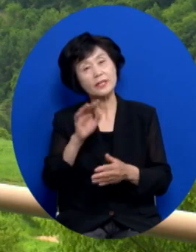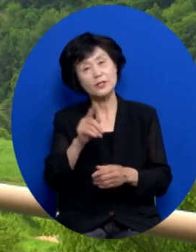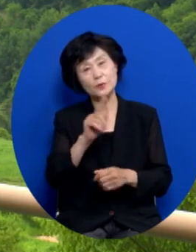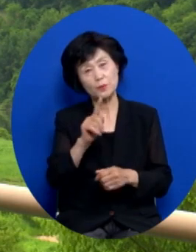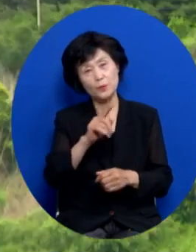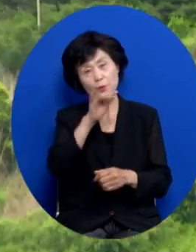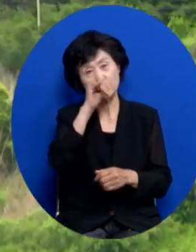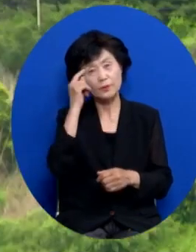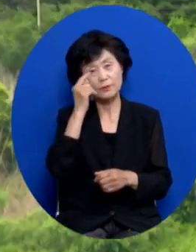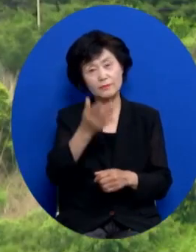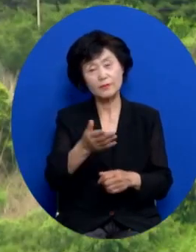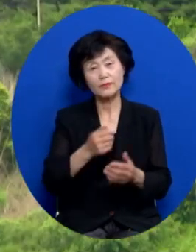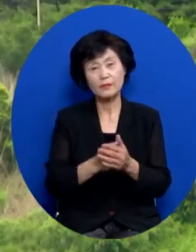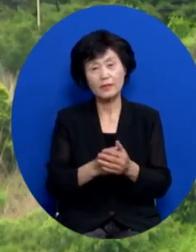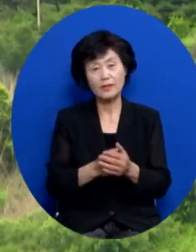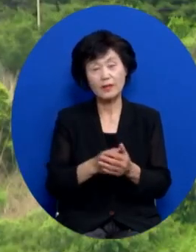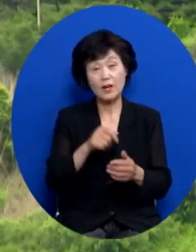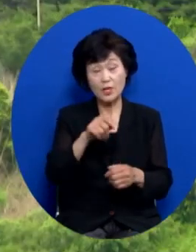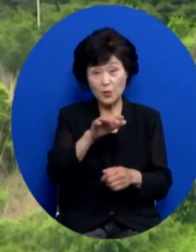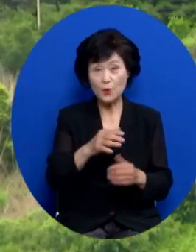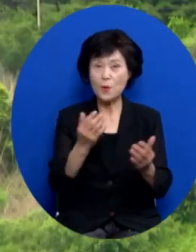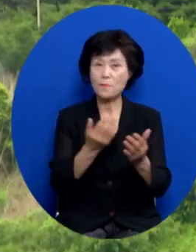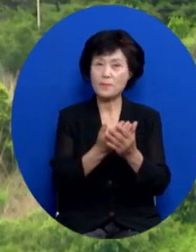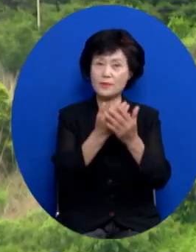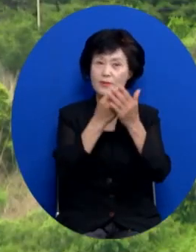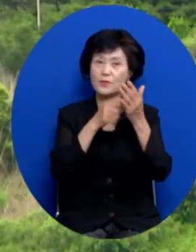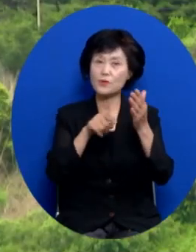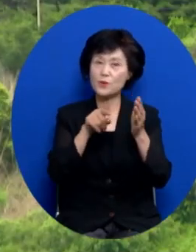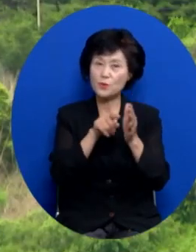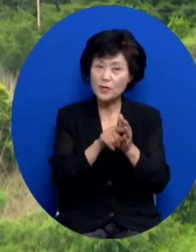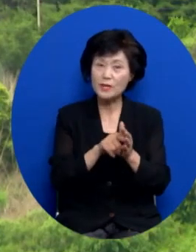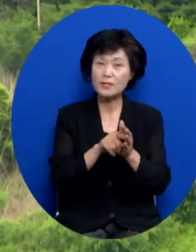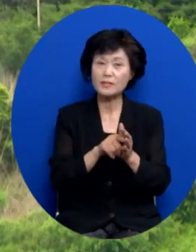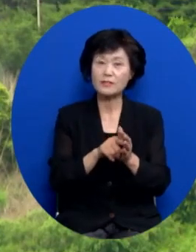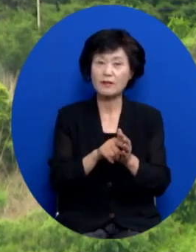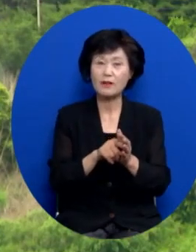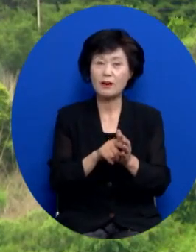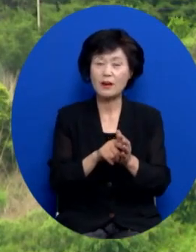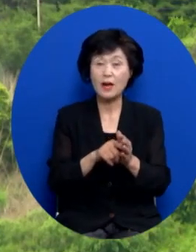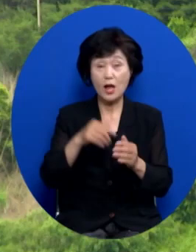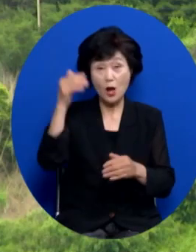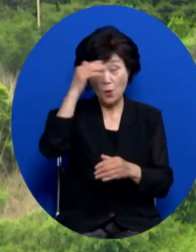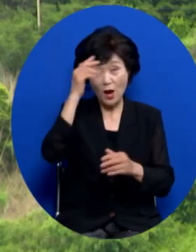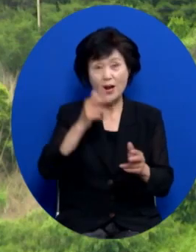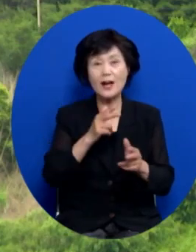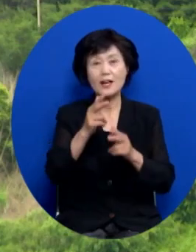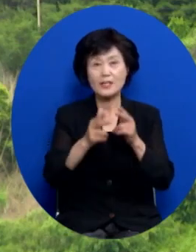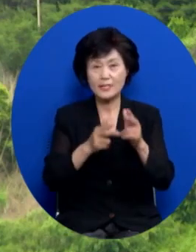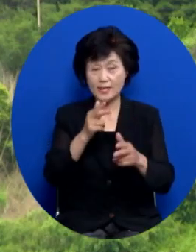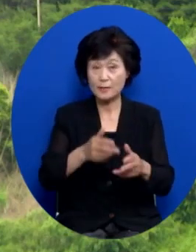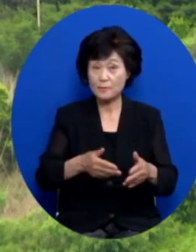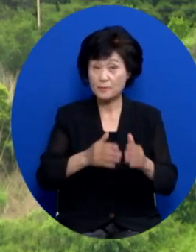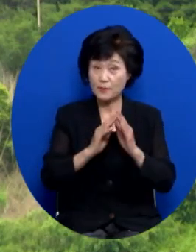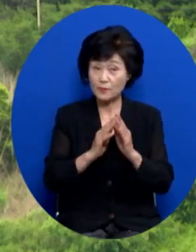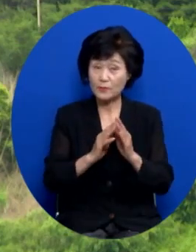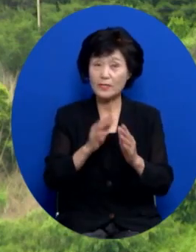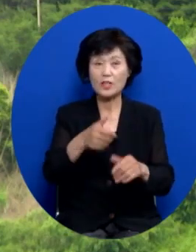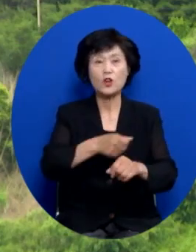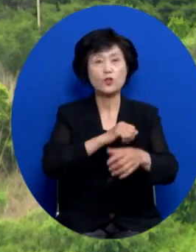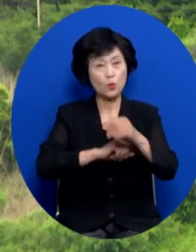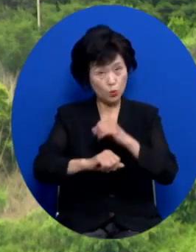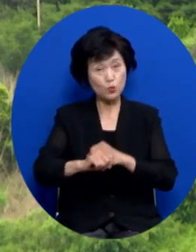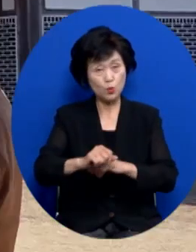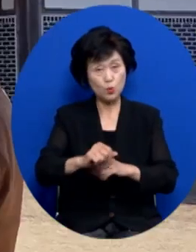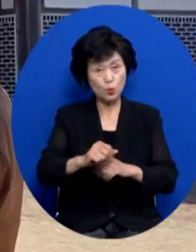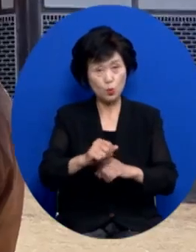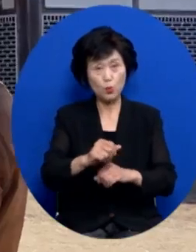수 있을까요? 구례 지역 발전을 위해서 구례군에서 이렇게 관광산업의 인프라를 구축하는 것에 대해서는 저희는 적극적으로